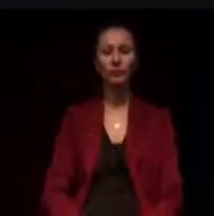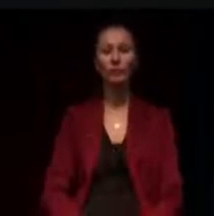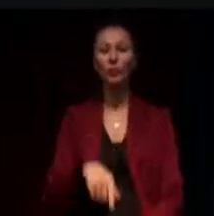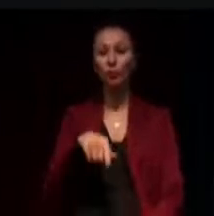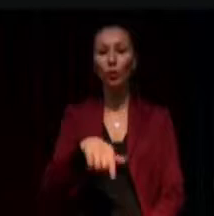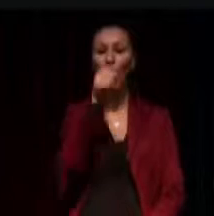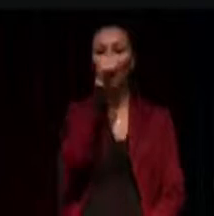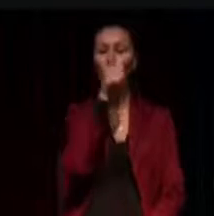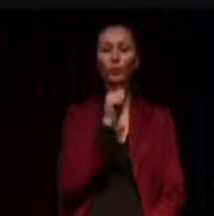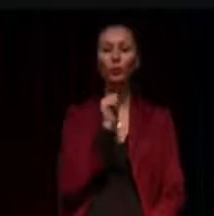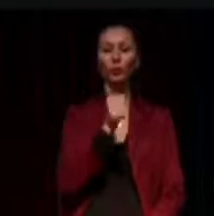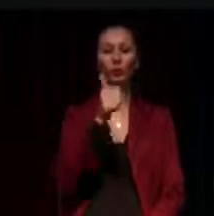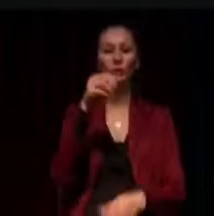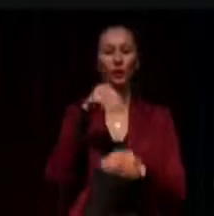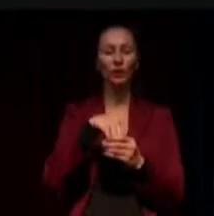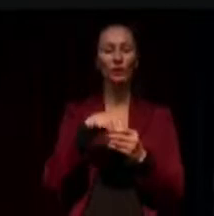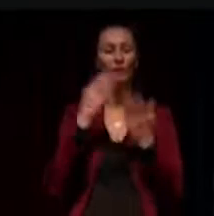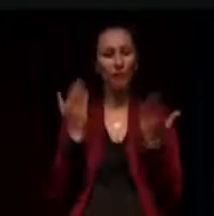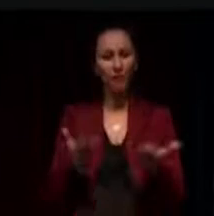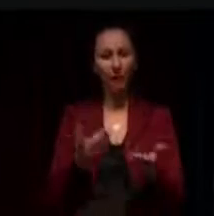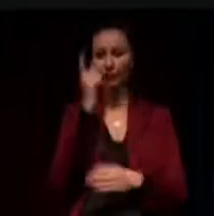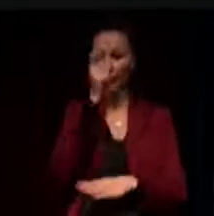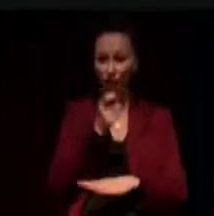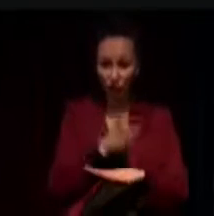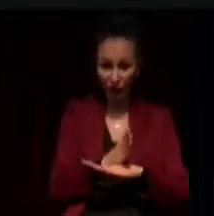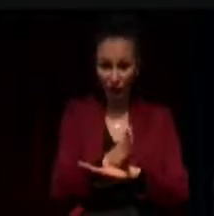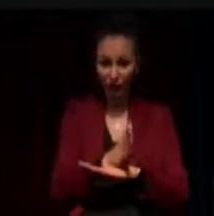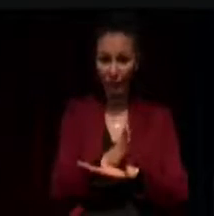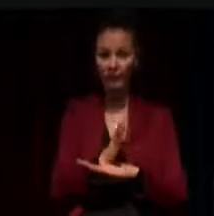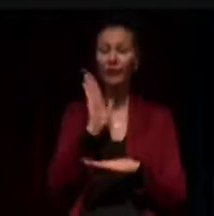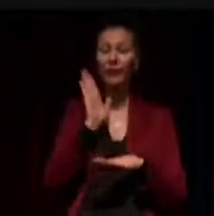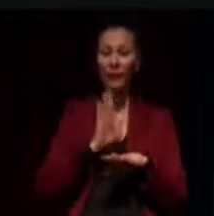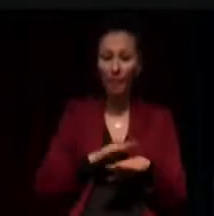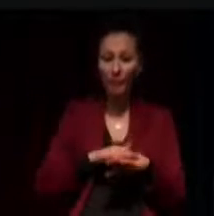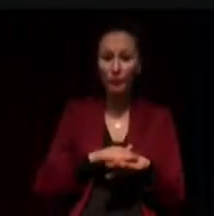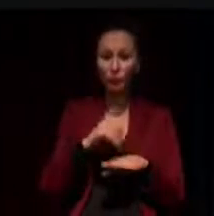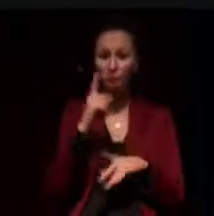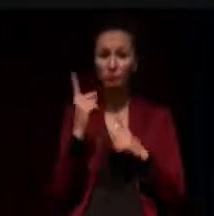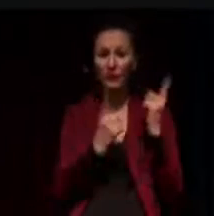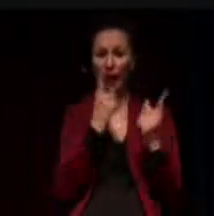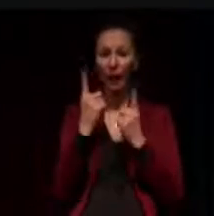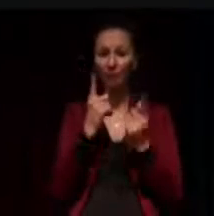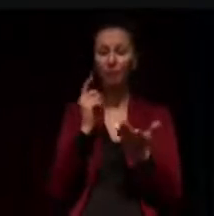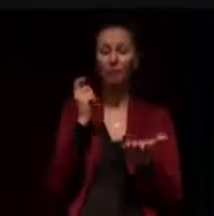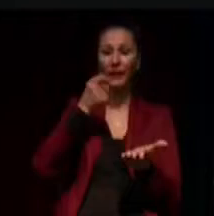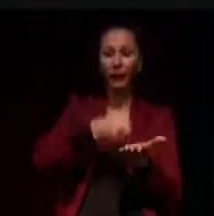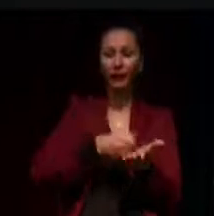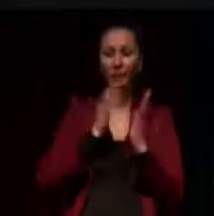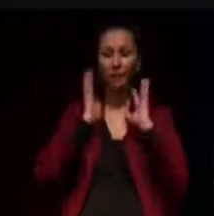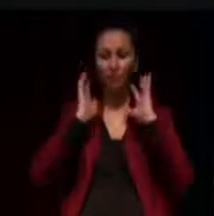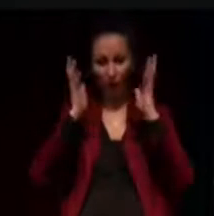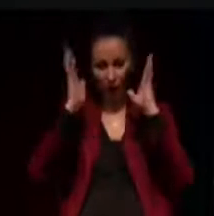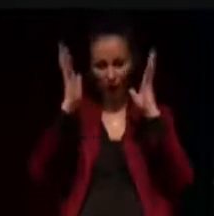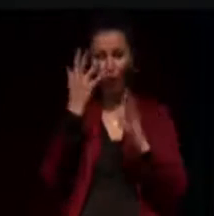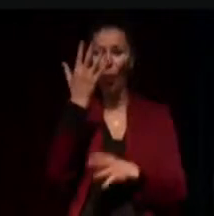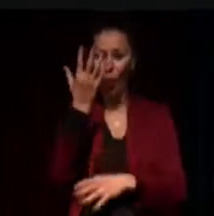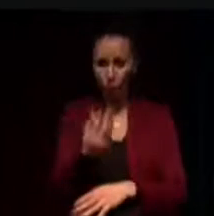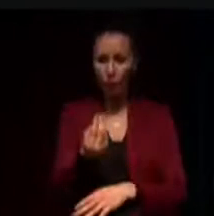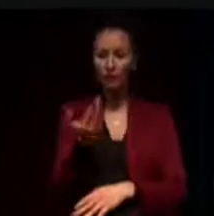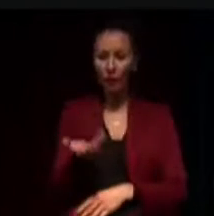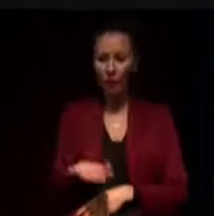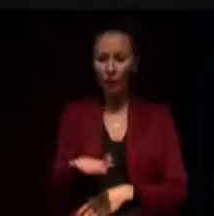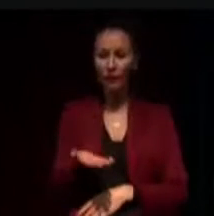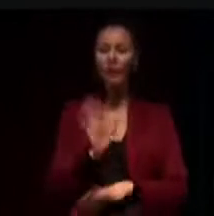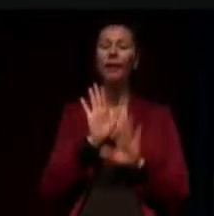Bu 600 gün içerisinde eğer gerçekten yapılmış bir takım yatırımlar ve faaliyetler olmuş